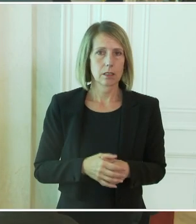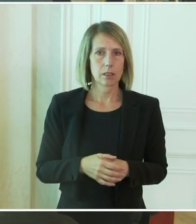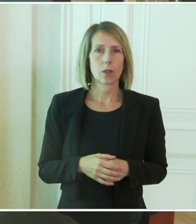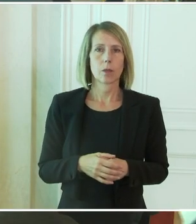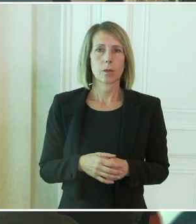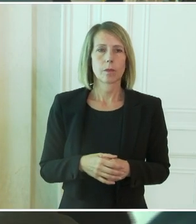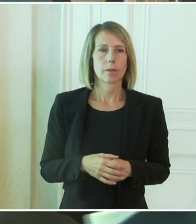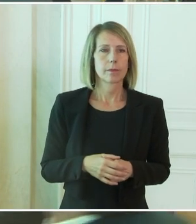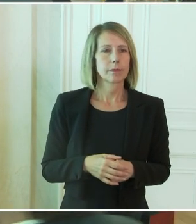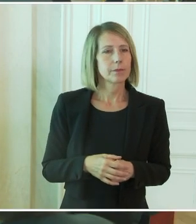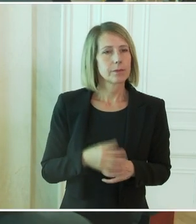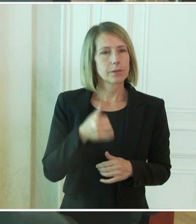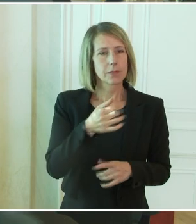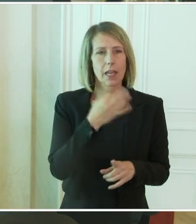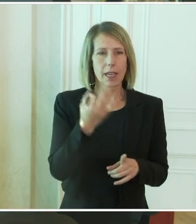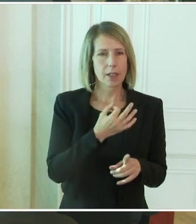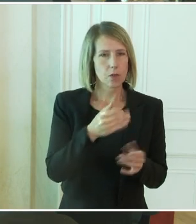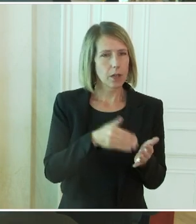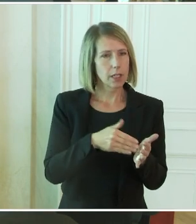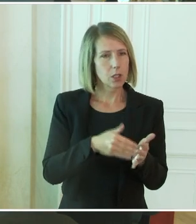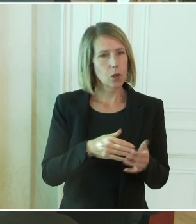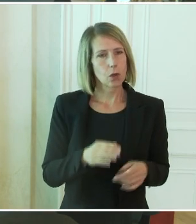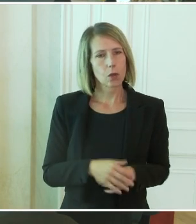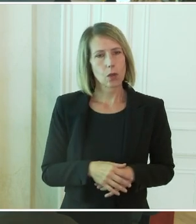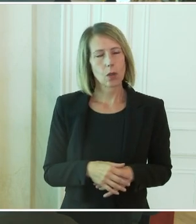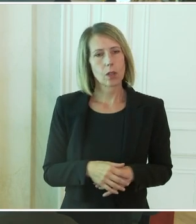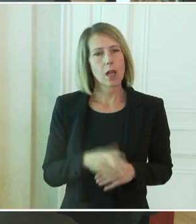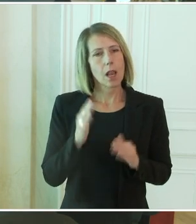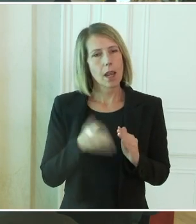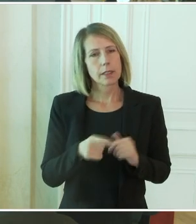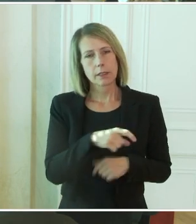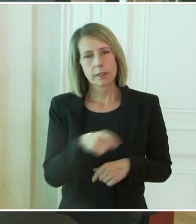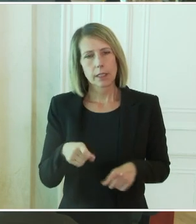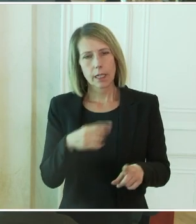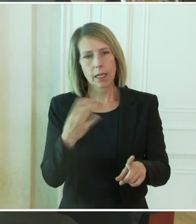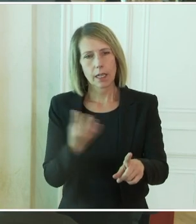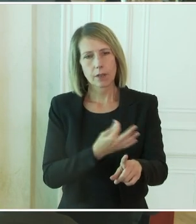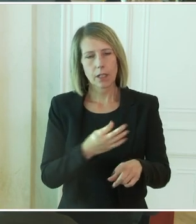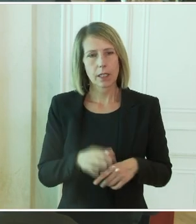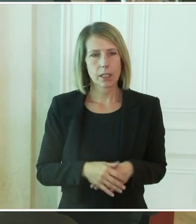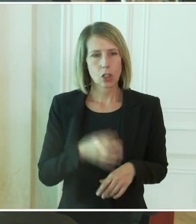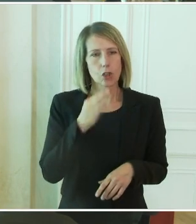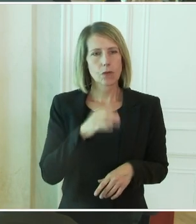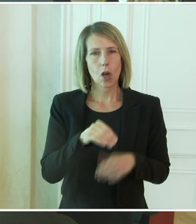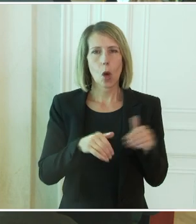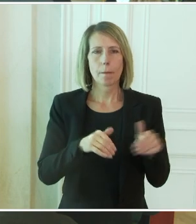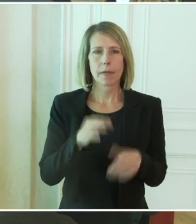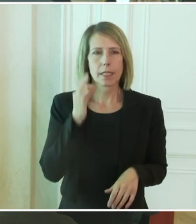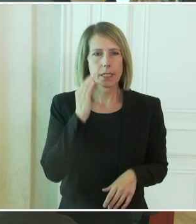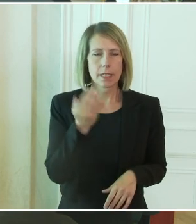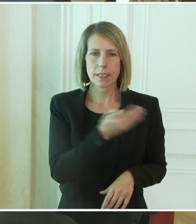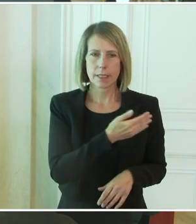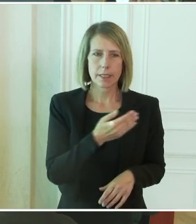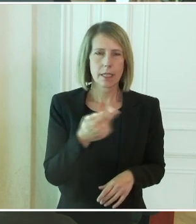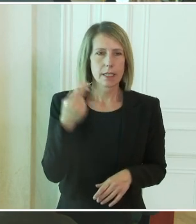Ich würde sagen, wir nehmen noch eine Frage. Die Kollegin in der letzten Reihe. An die Frau Ministerin Neuberliner, Servus Nachrichten,